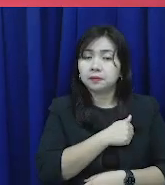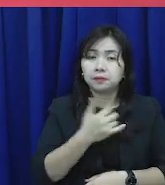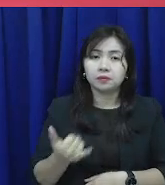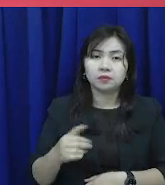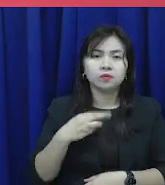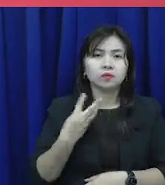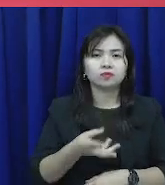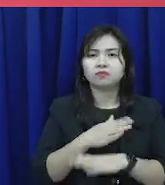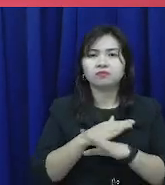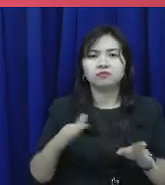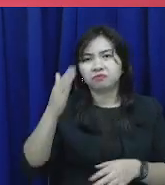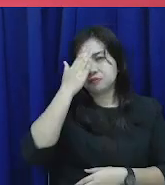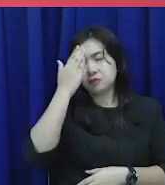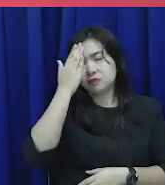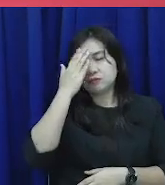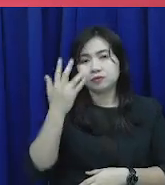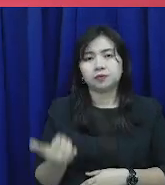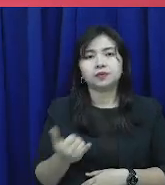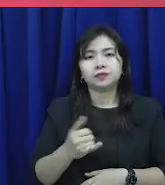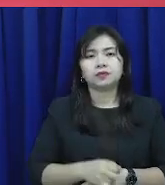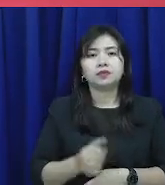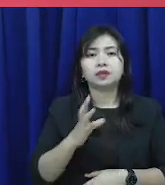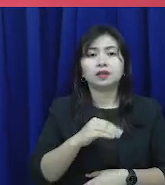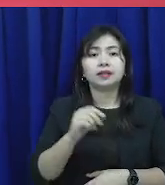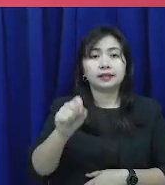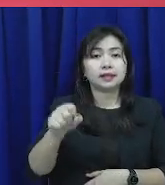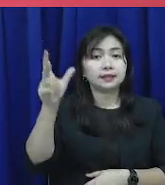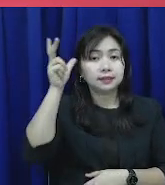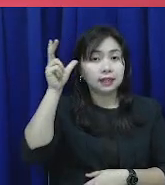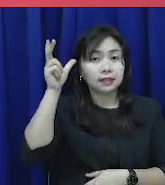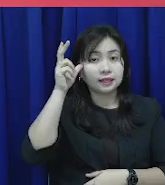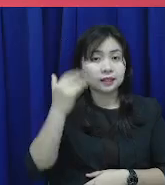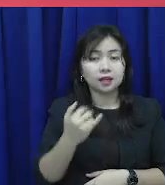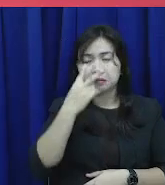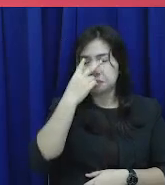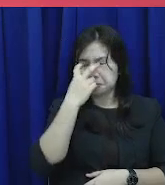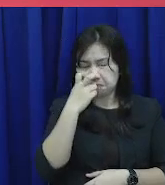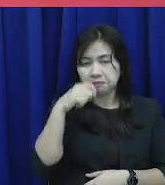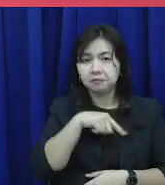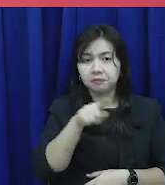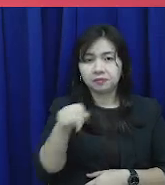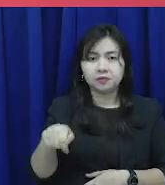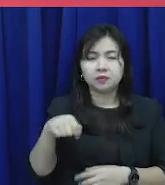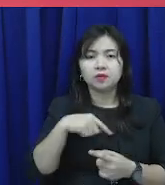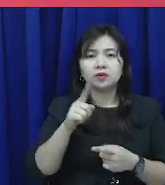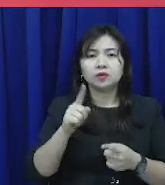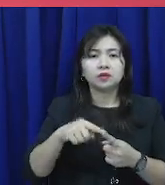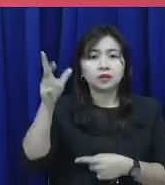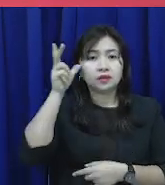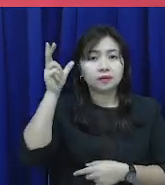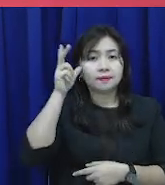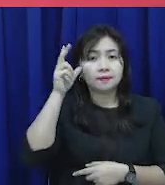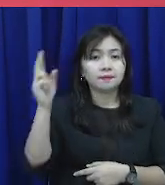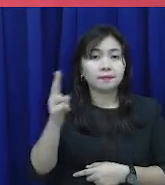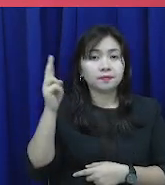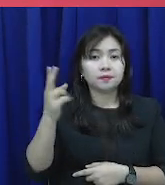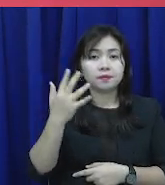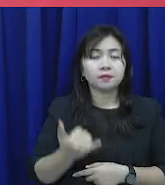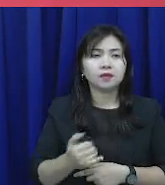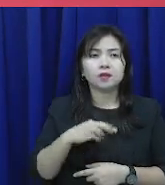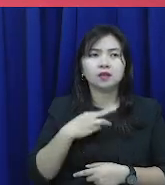without us being aware mga kapatid and Satan blinding us yung paggamit ng diyablo sa atin hindi na natin